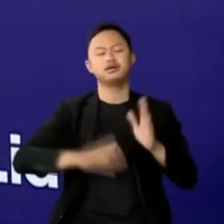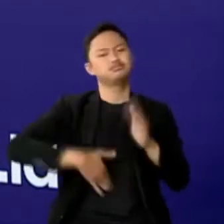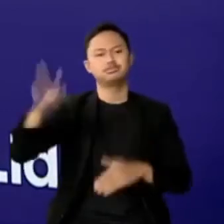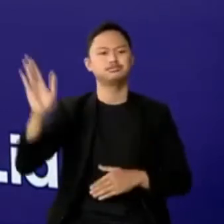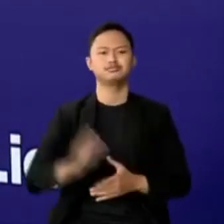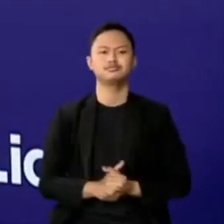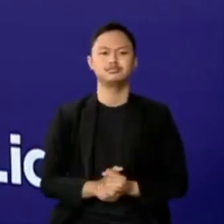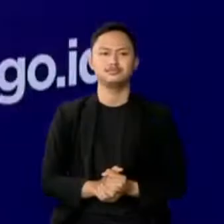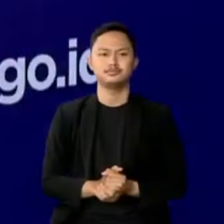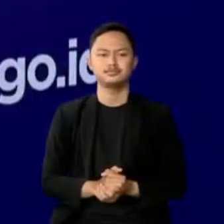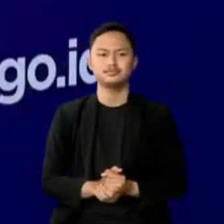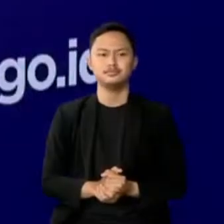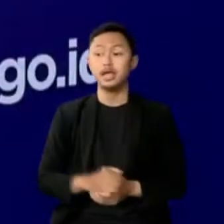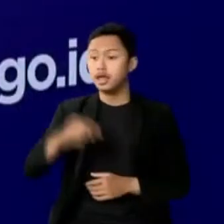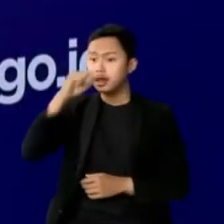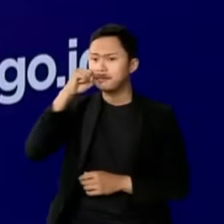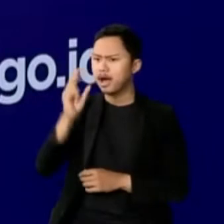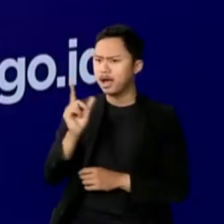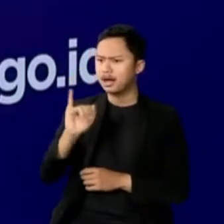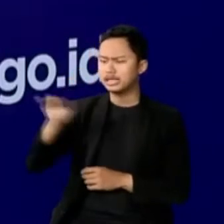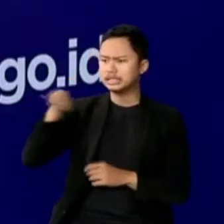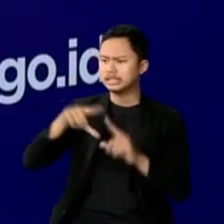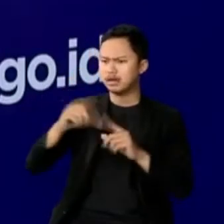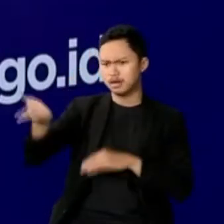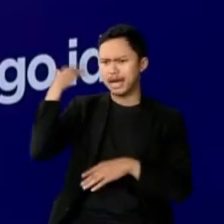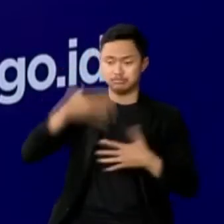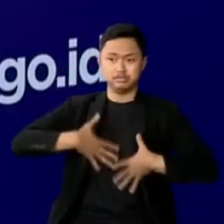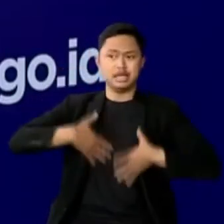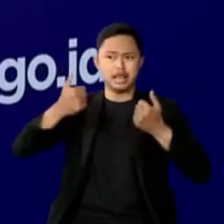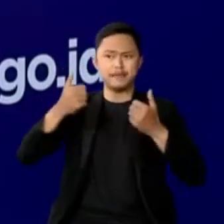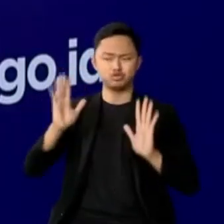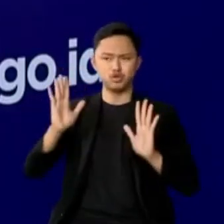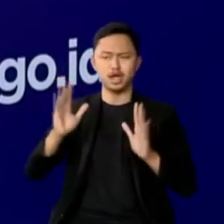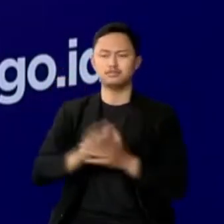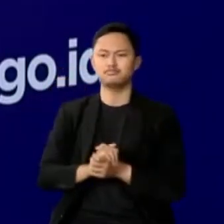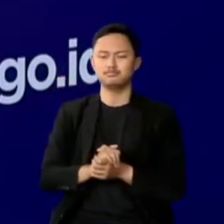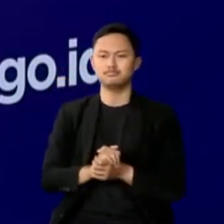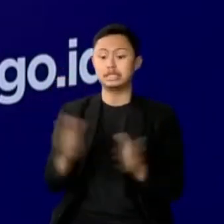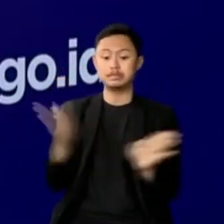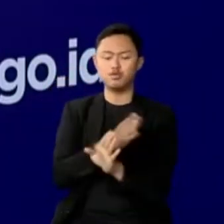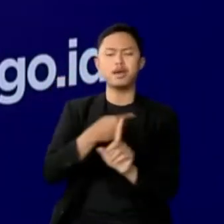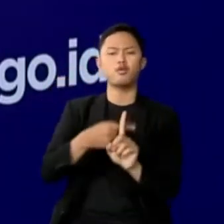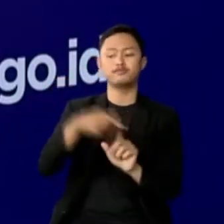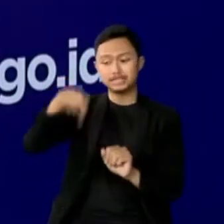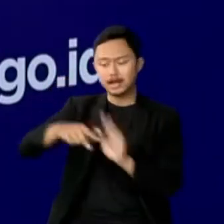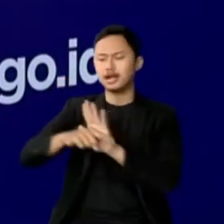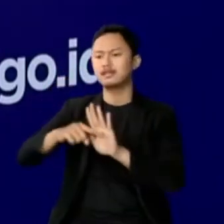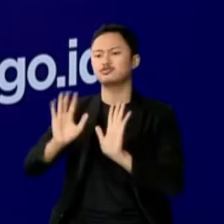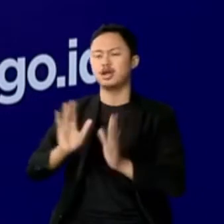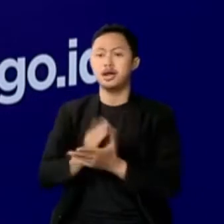Nah tadi pendidikan sebagai penyintas nyata kemarin baru saja terkonfirmasi positif tapi sekarang sudah negatif